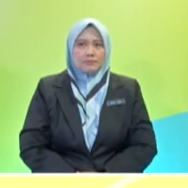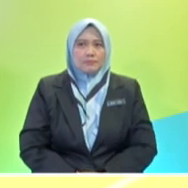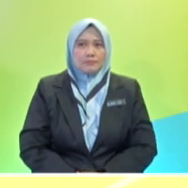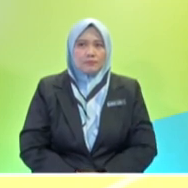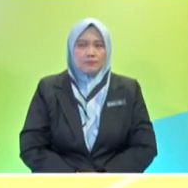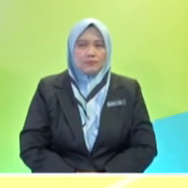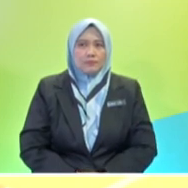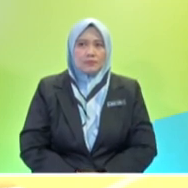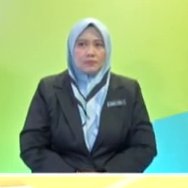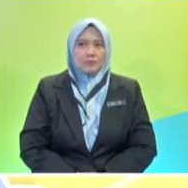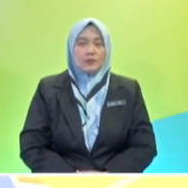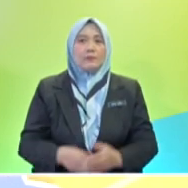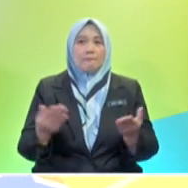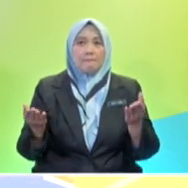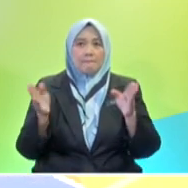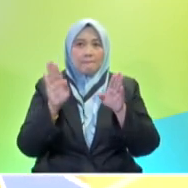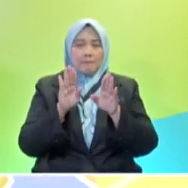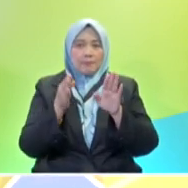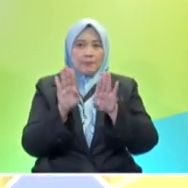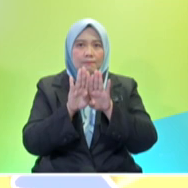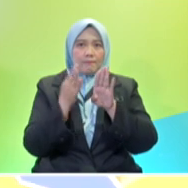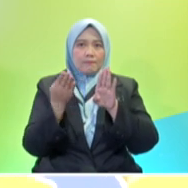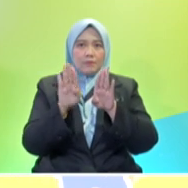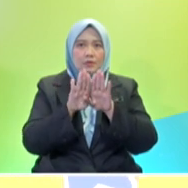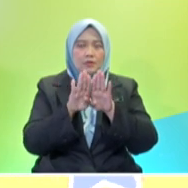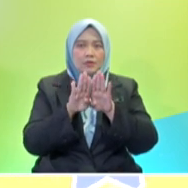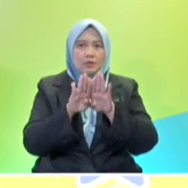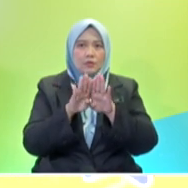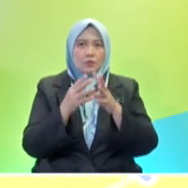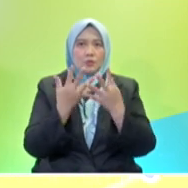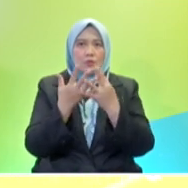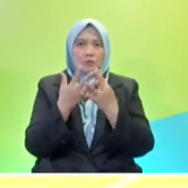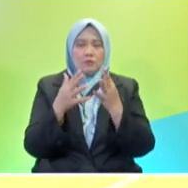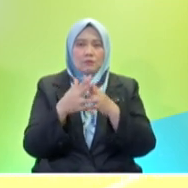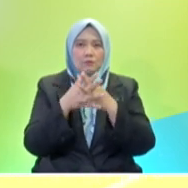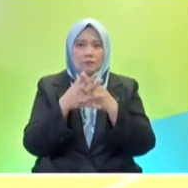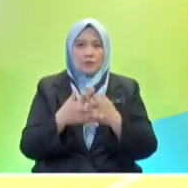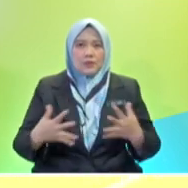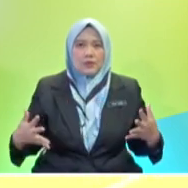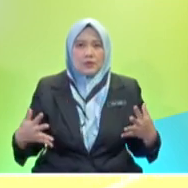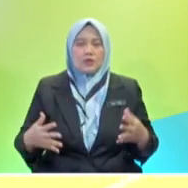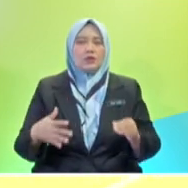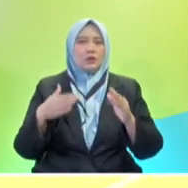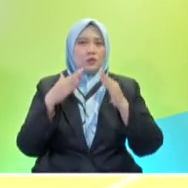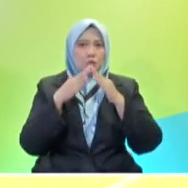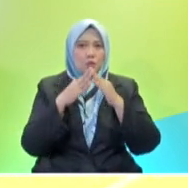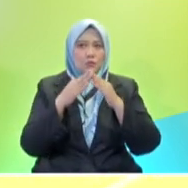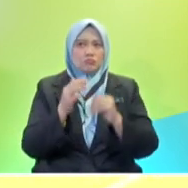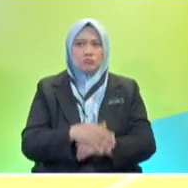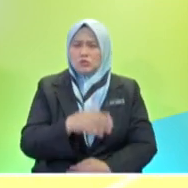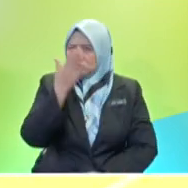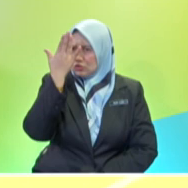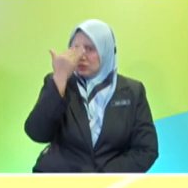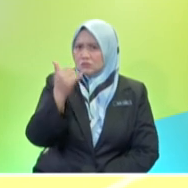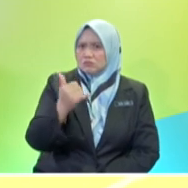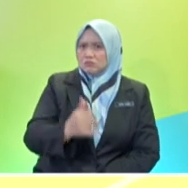Pintu pagar rumah. Pintu pagar rumah. Ya, kenapa ya? Kenapa ya Umaira kena jaga